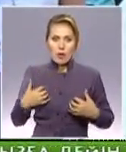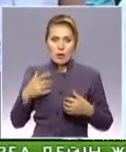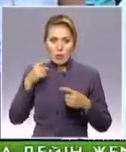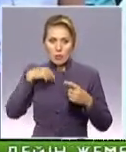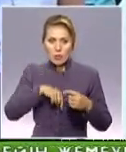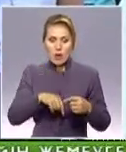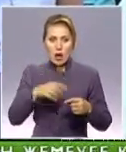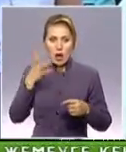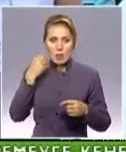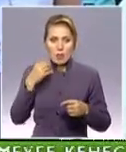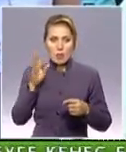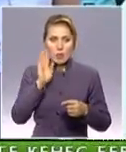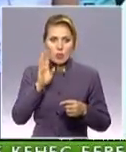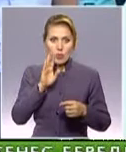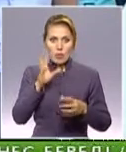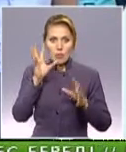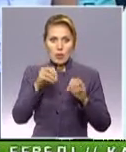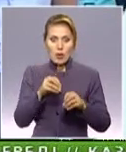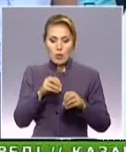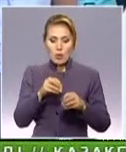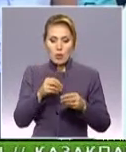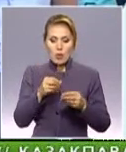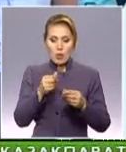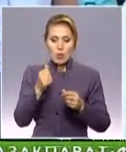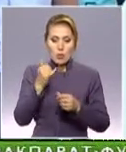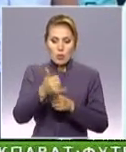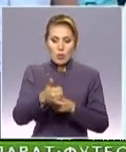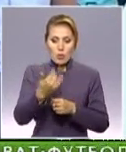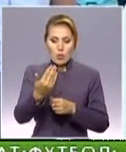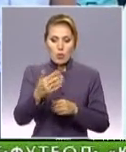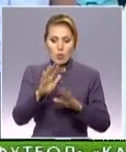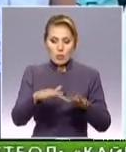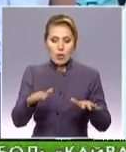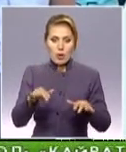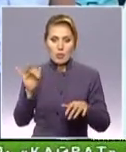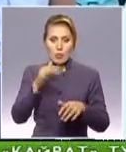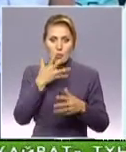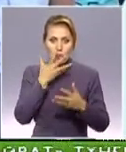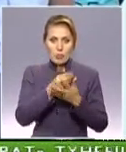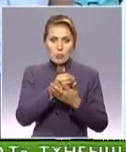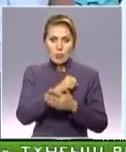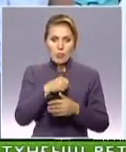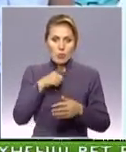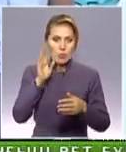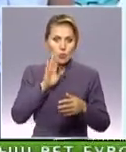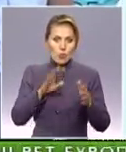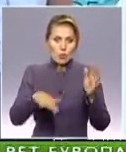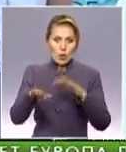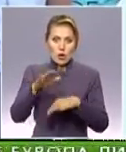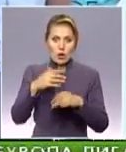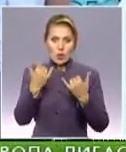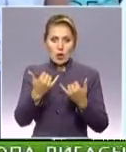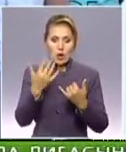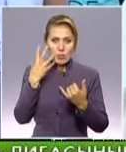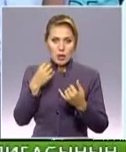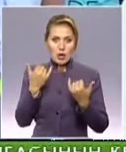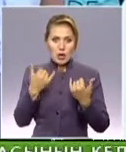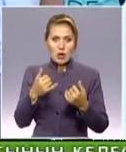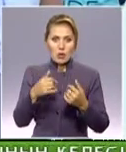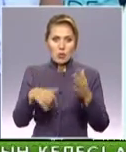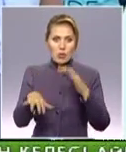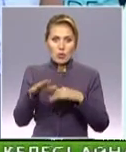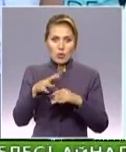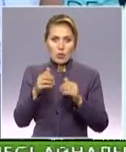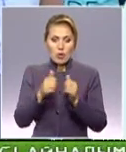қарындарының бәрі мына Алматинка суға бәрі кетіп жатыр. Біздің балаларымыз осы жерде балалар тұрмақ, өзіміз де суға түсетіміз сол Алматинка. Қазір түспек